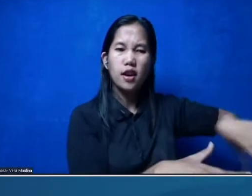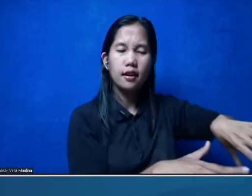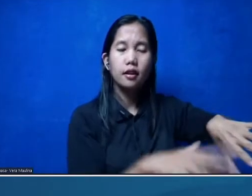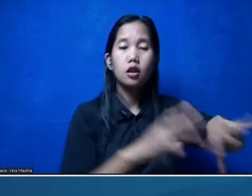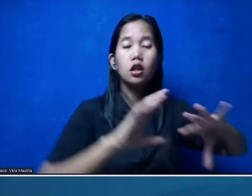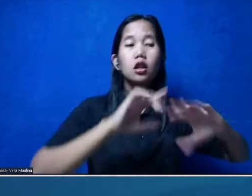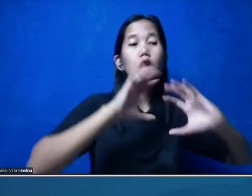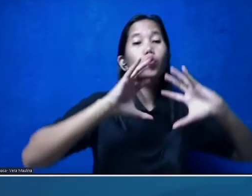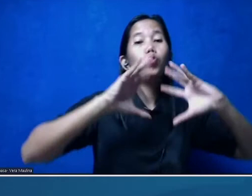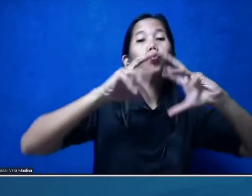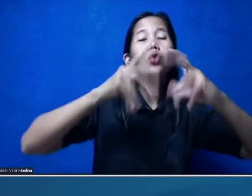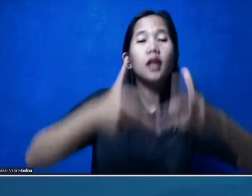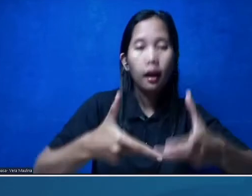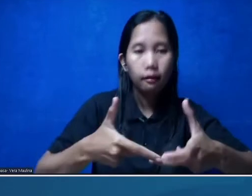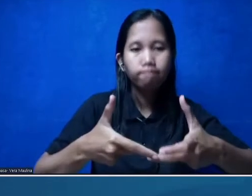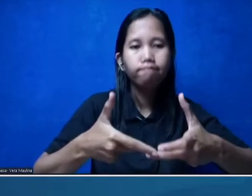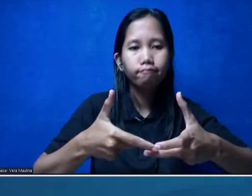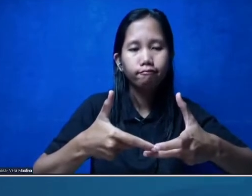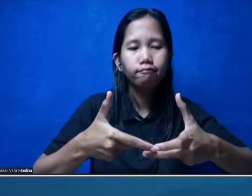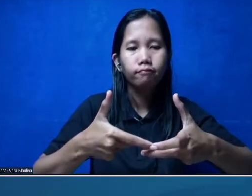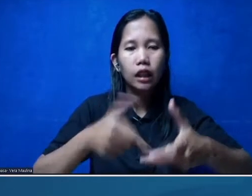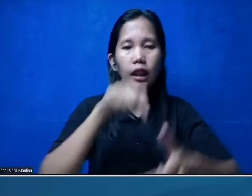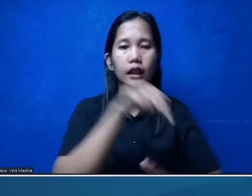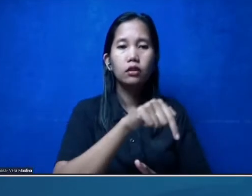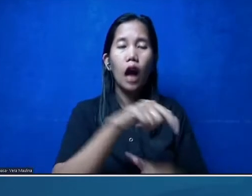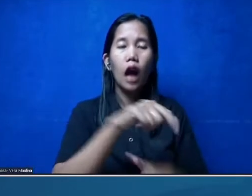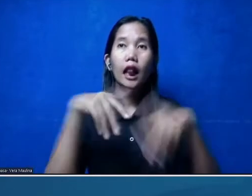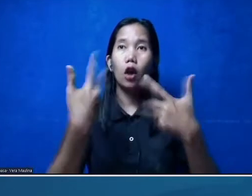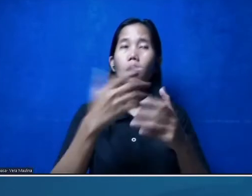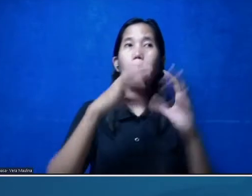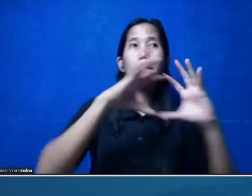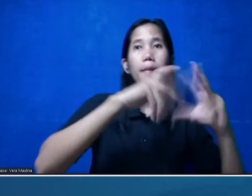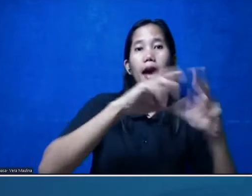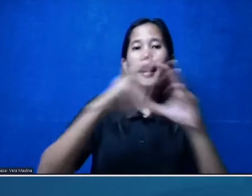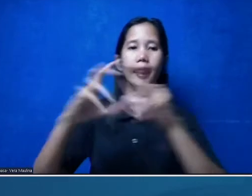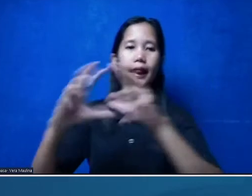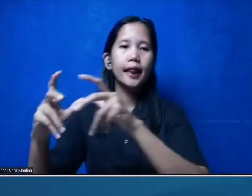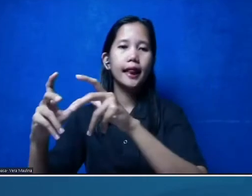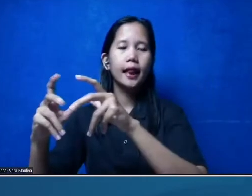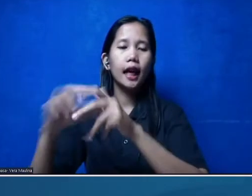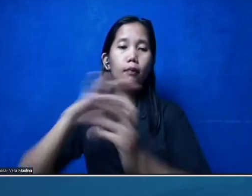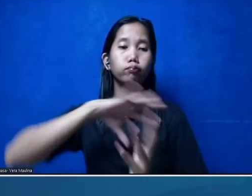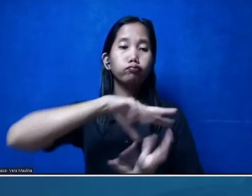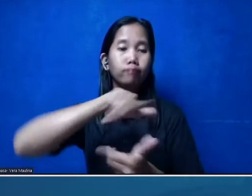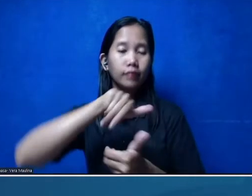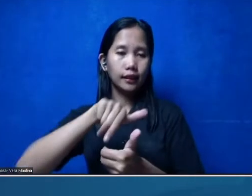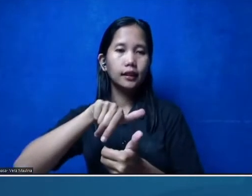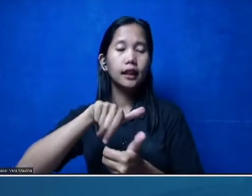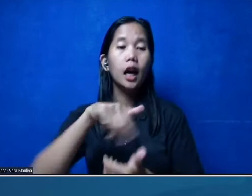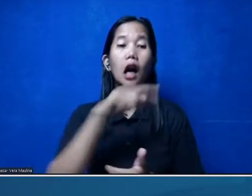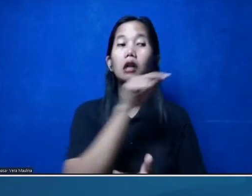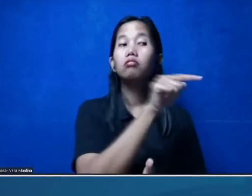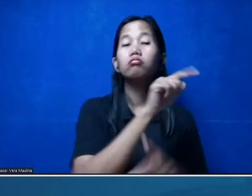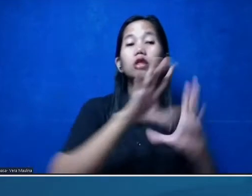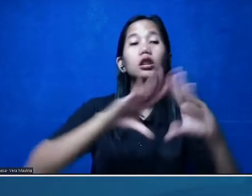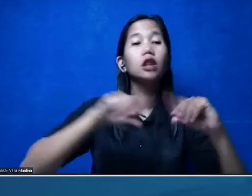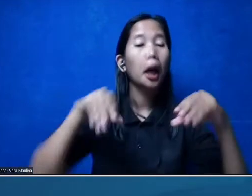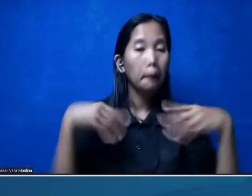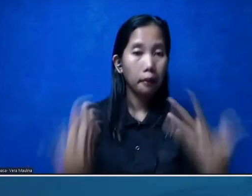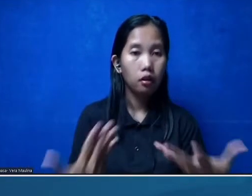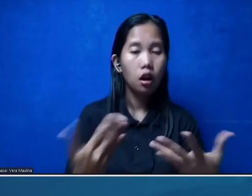dua yang diberi katakan dalam Yohanes 8 44 yaitu yang pertama Ia adalah Pendusta